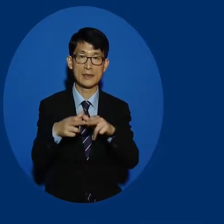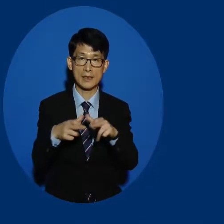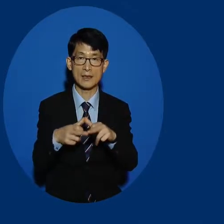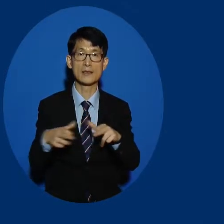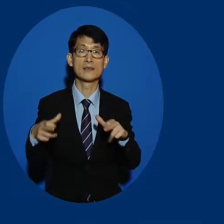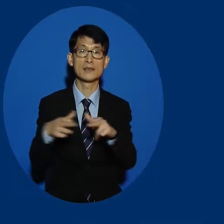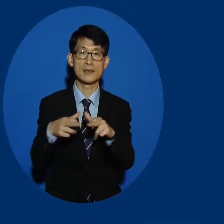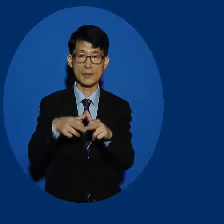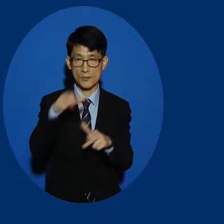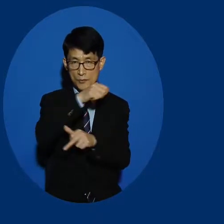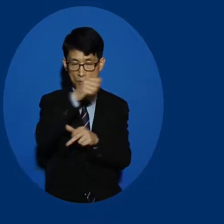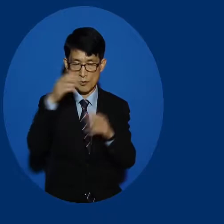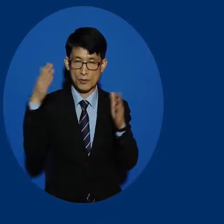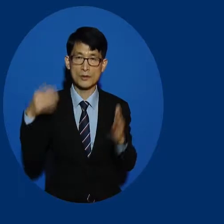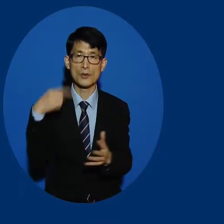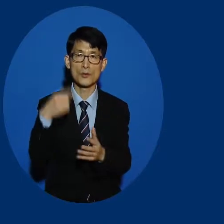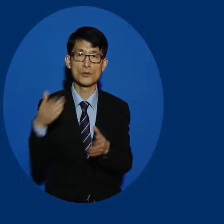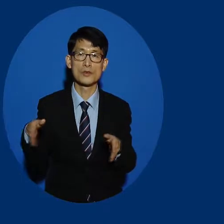겁니다.